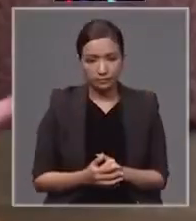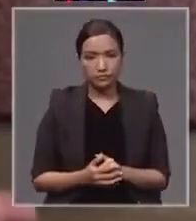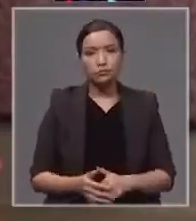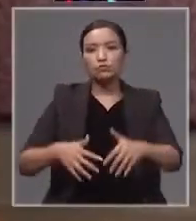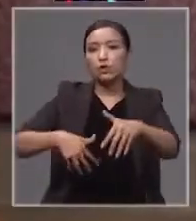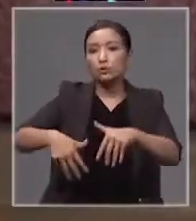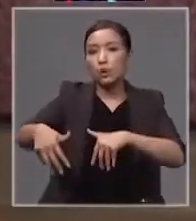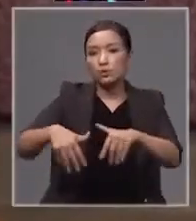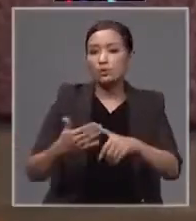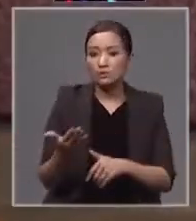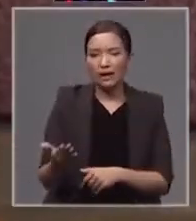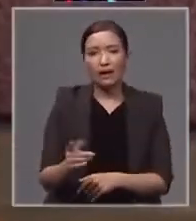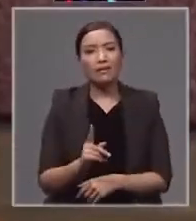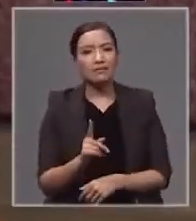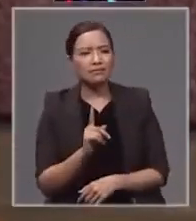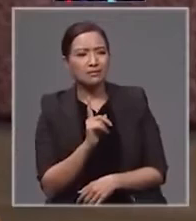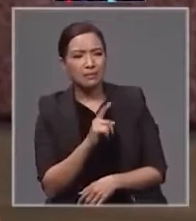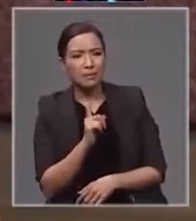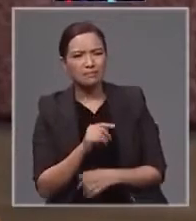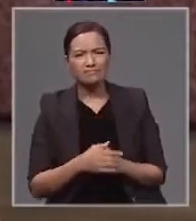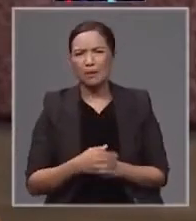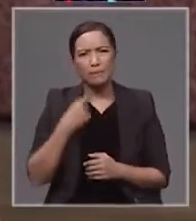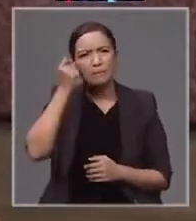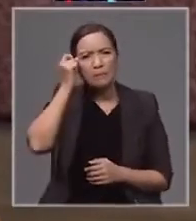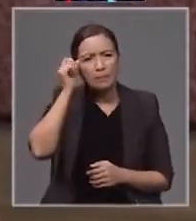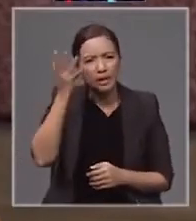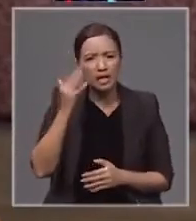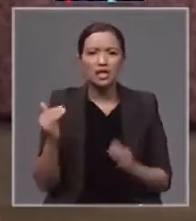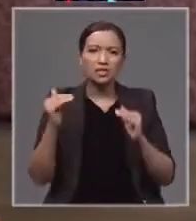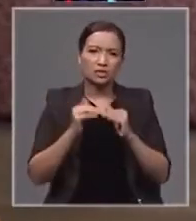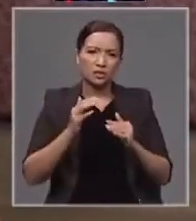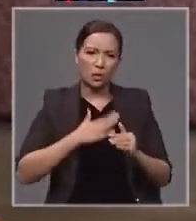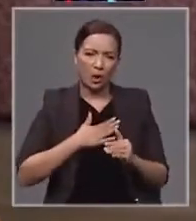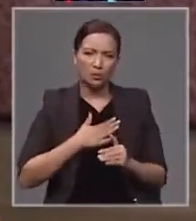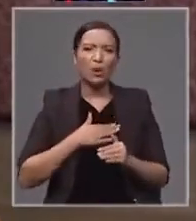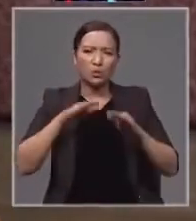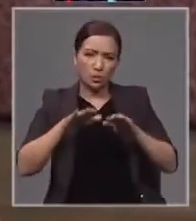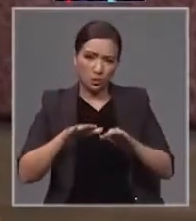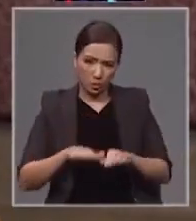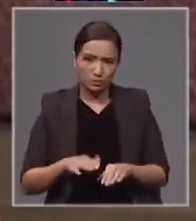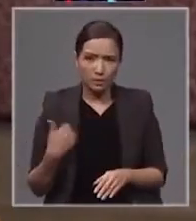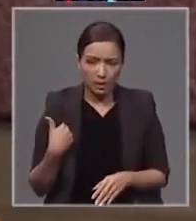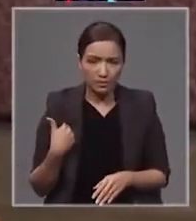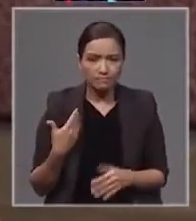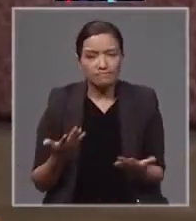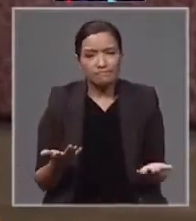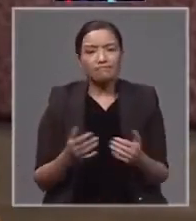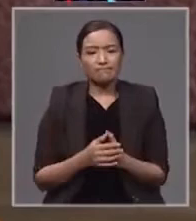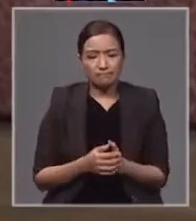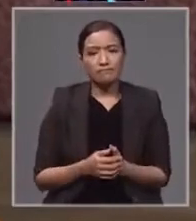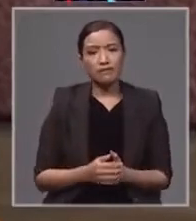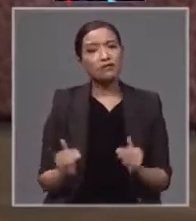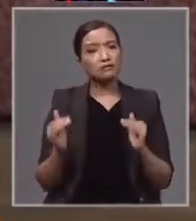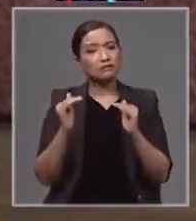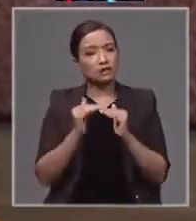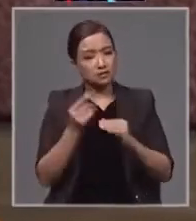น อาจจะถาม บางกลุ่มที่เขาฟังดูแล้วเขาไม่เข้าใจบอกว่ามันจะทำให้สิทธิ์เขาน้อยลงหรือเปล่าหรือว่ามันจะทำให้มันมีสิทธิ์